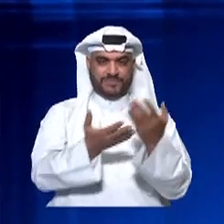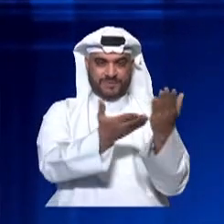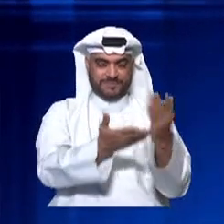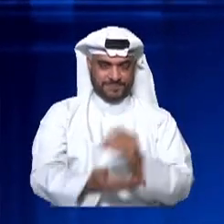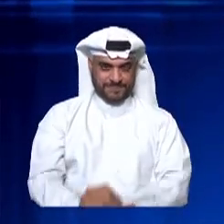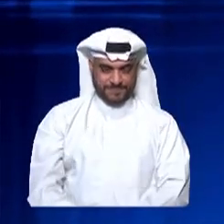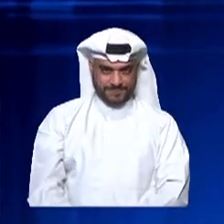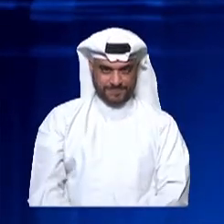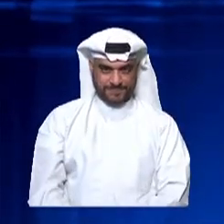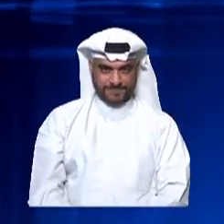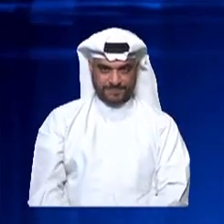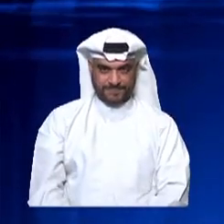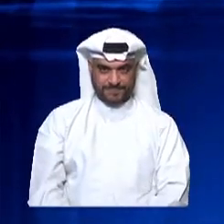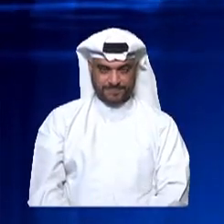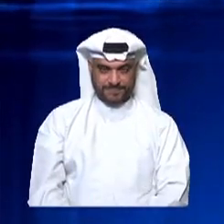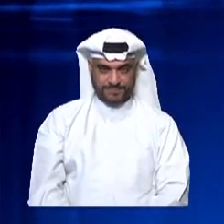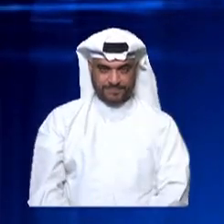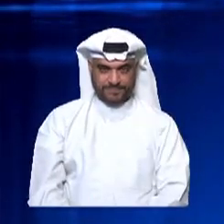والعافية.